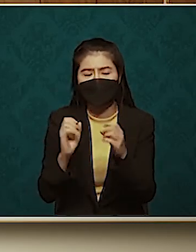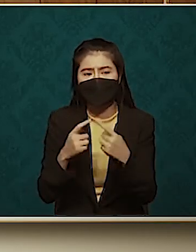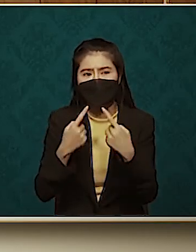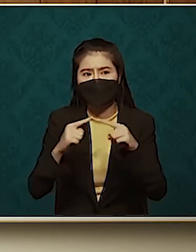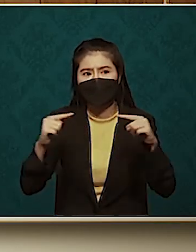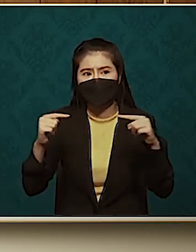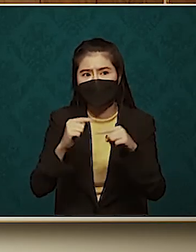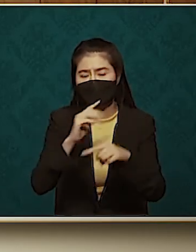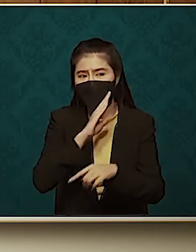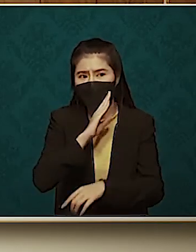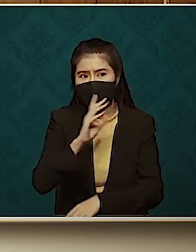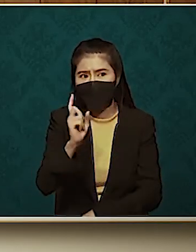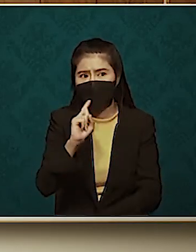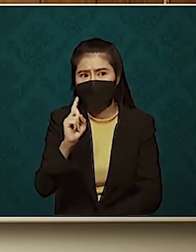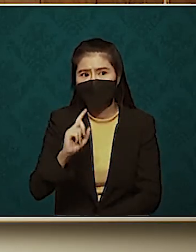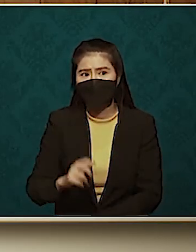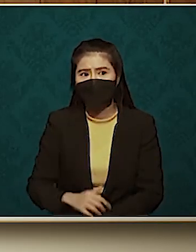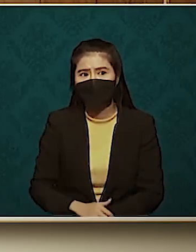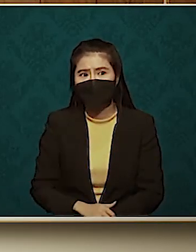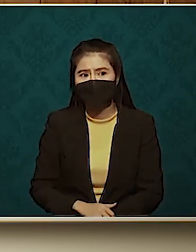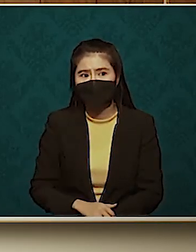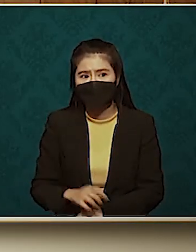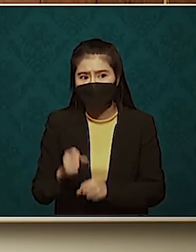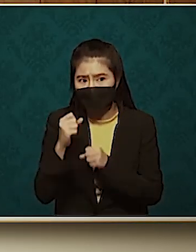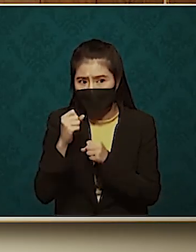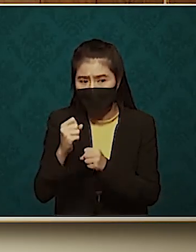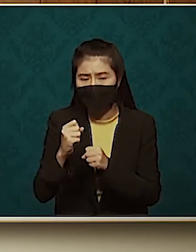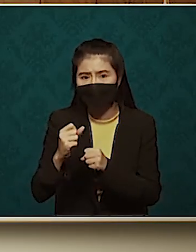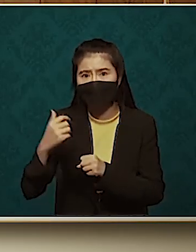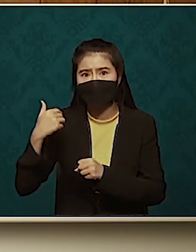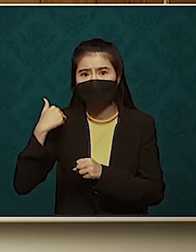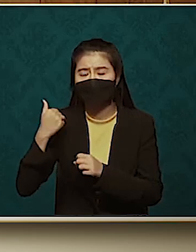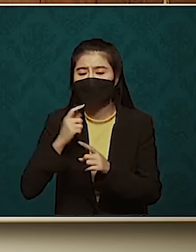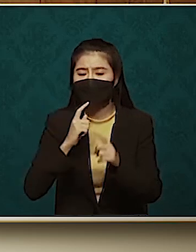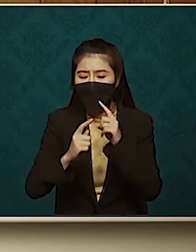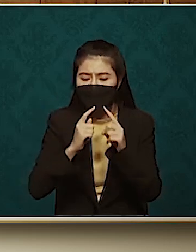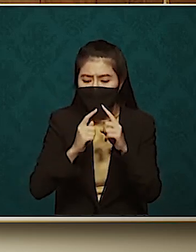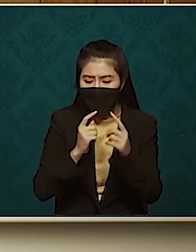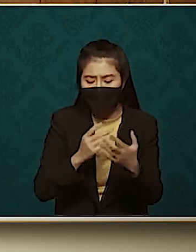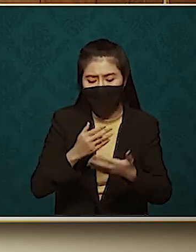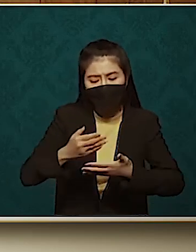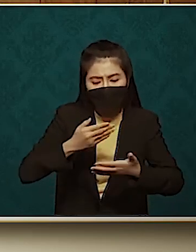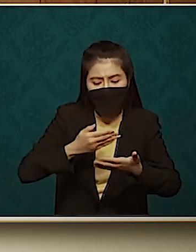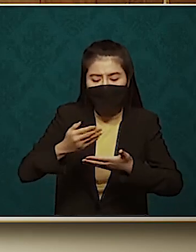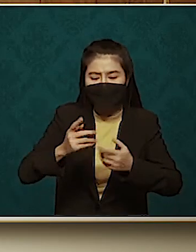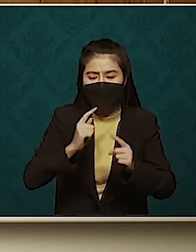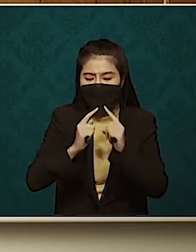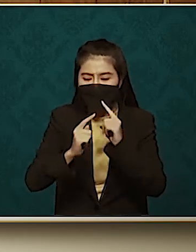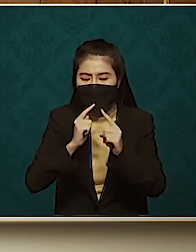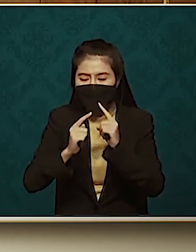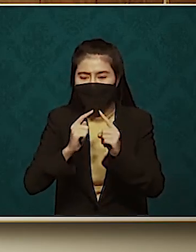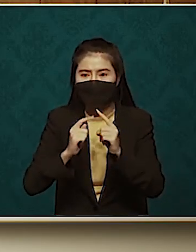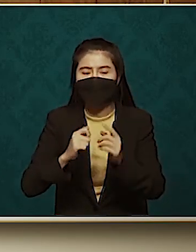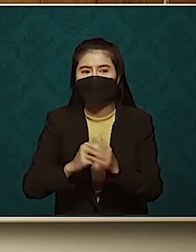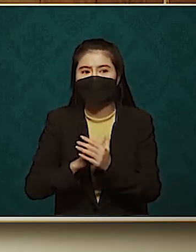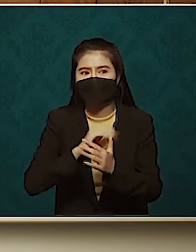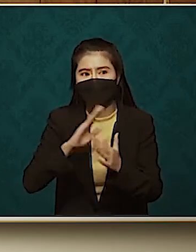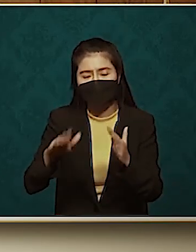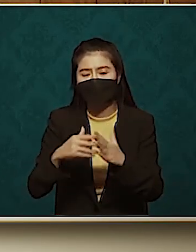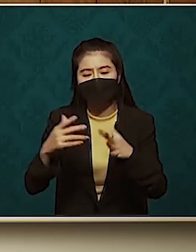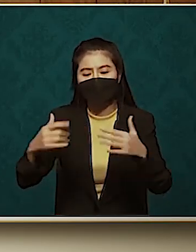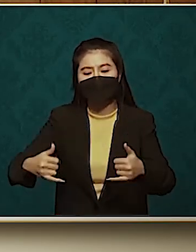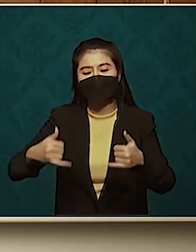ต่ถ้าหากพยายามหาช่องทางพูดคุยกันกับสเตคโฮลเดอร์ผู้มีผลประโยชน์ร่วมกันทั้งหมดน